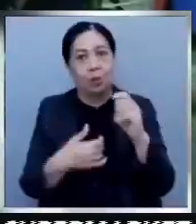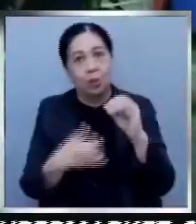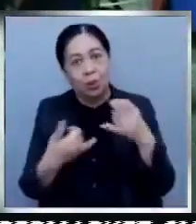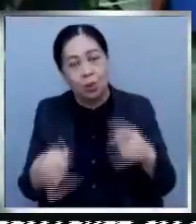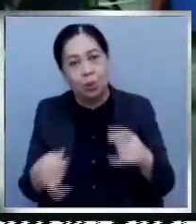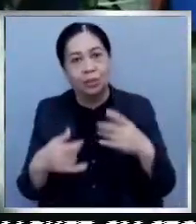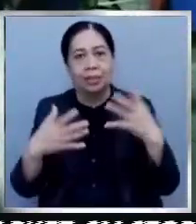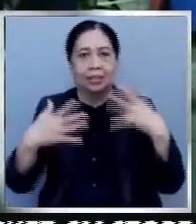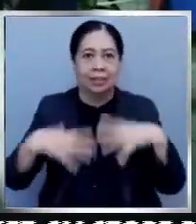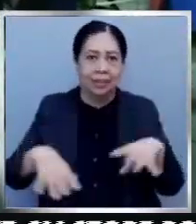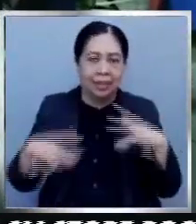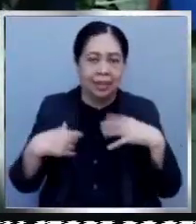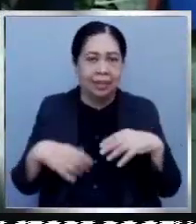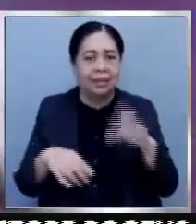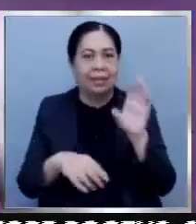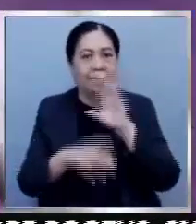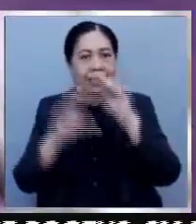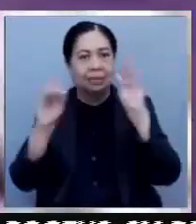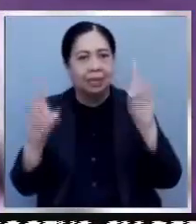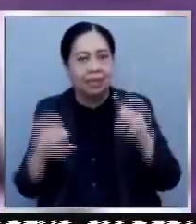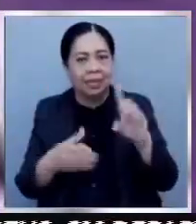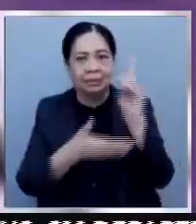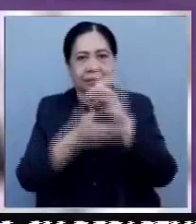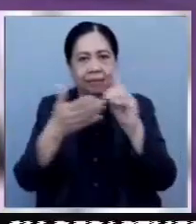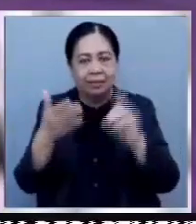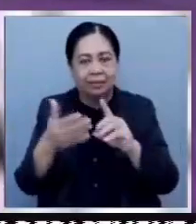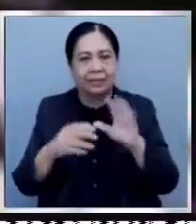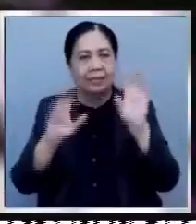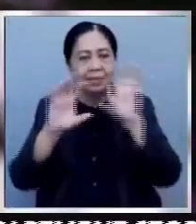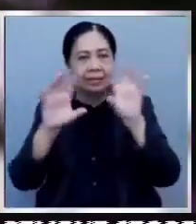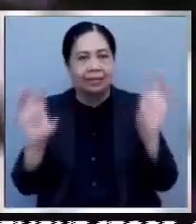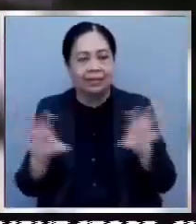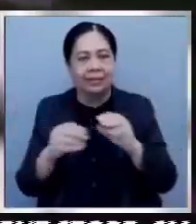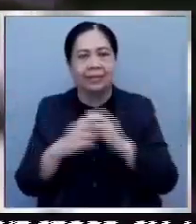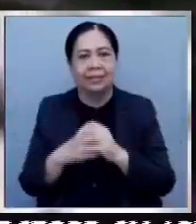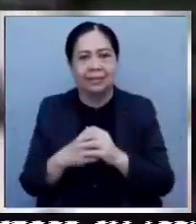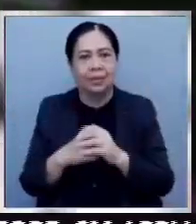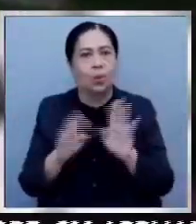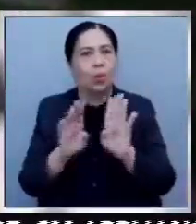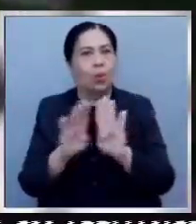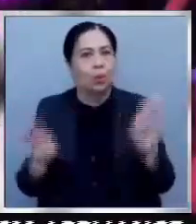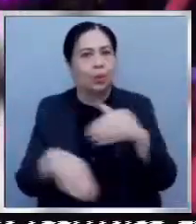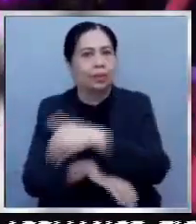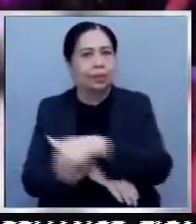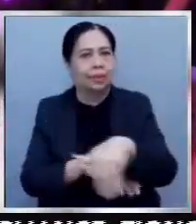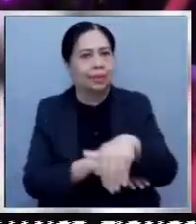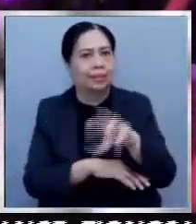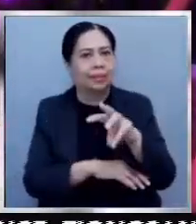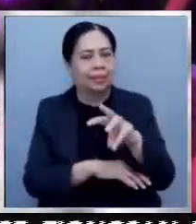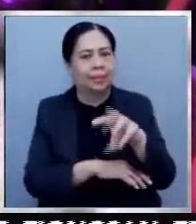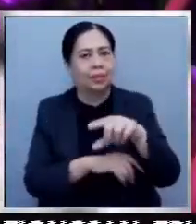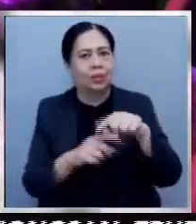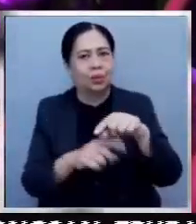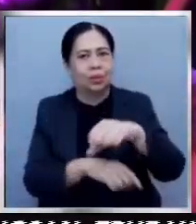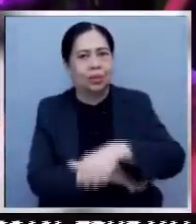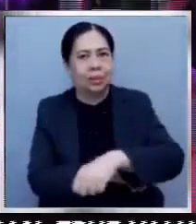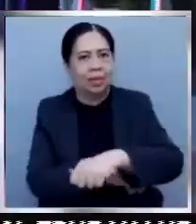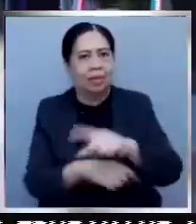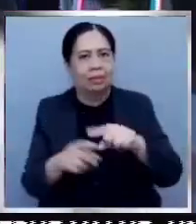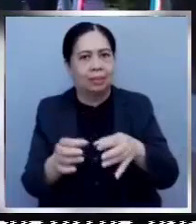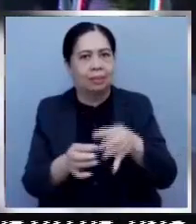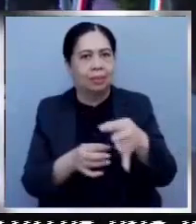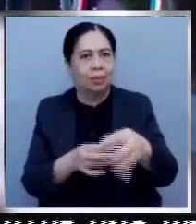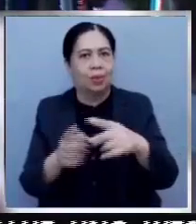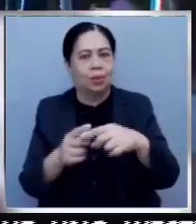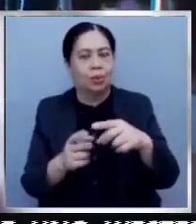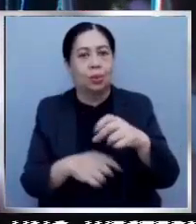at Christmas lights at decors sa Tiangge. Bukas ang Paskuhan sa Kawit gabi-gabi mula alas 6 hanggang alas 10 pero i-extend hanggang alas 12 ng